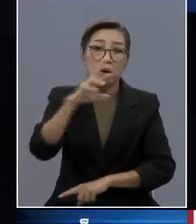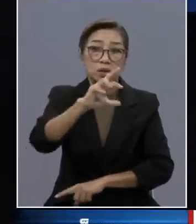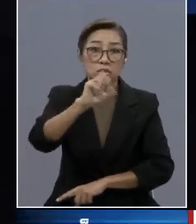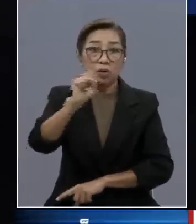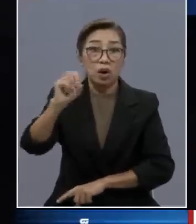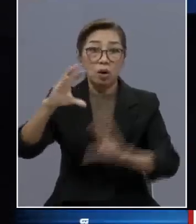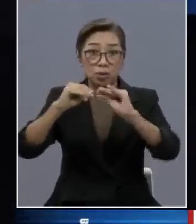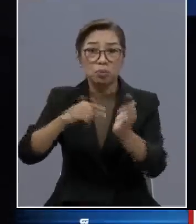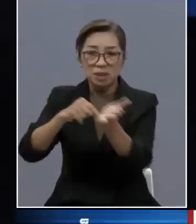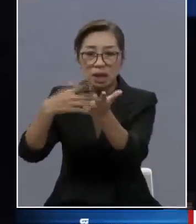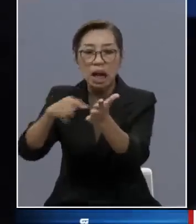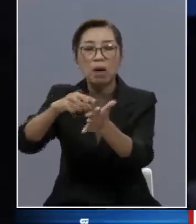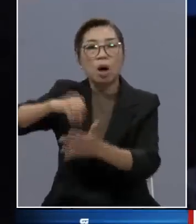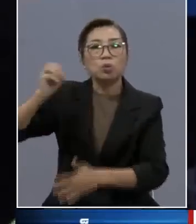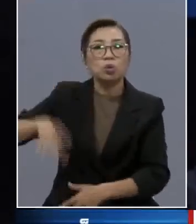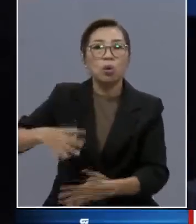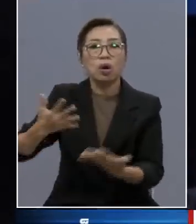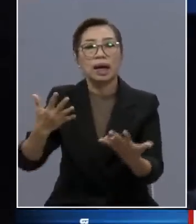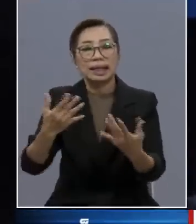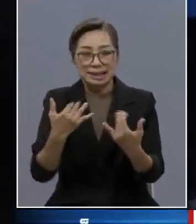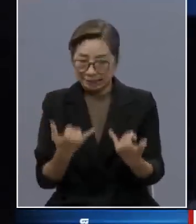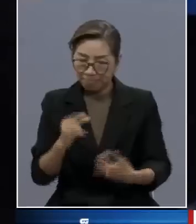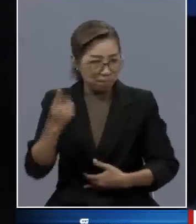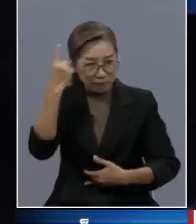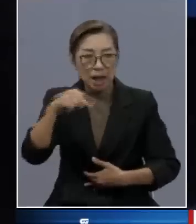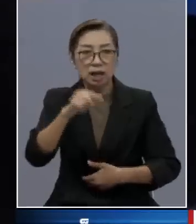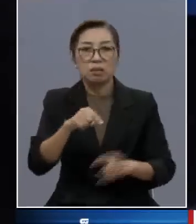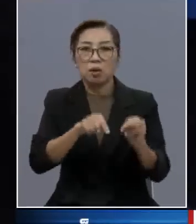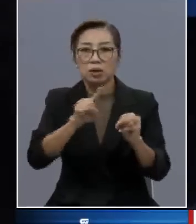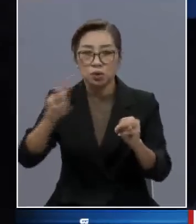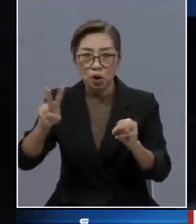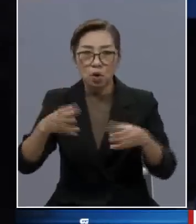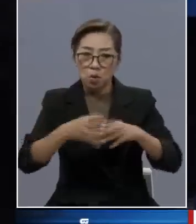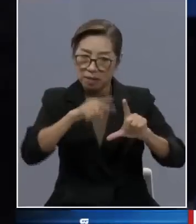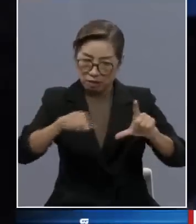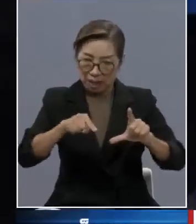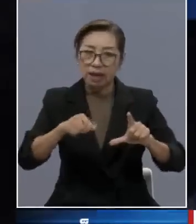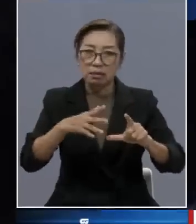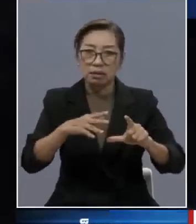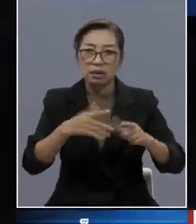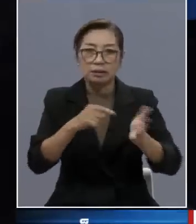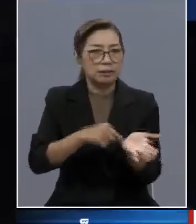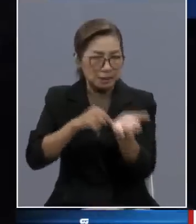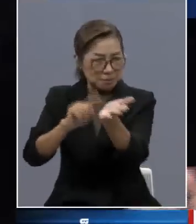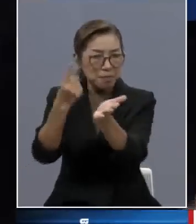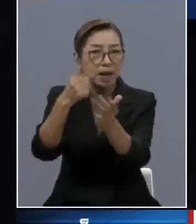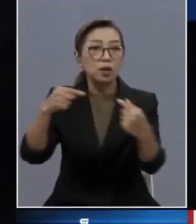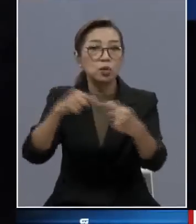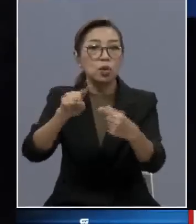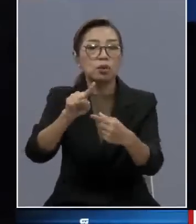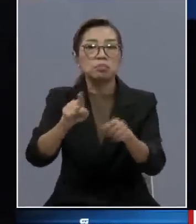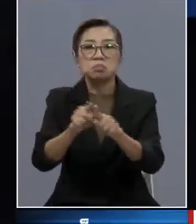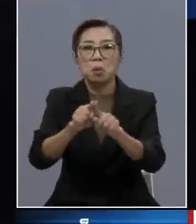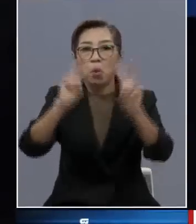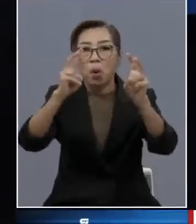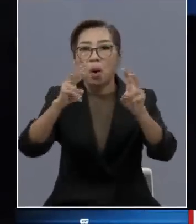จลุล่วงไปได้ด้วยดีแล้วก็ยังมีการยื่นอยู่โดยดำเนินการของทางก้าวไก่นะครับอันนี้คือเข้าใจว่าน่าจะเป็นในส่วนของวาระเฉพาะอ่ะ